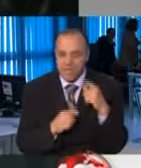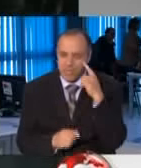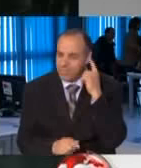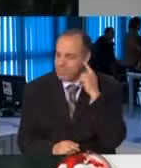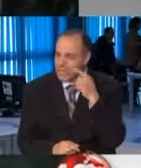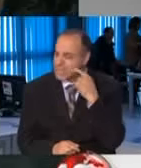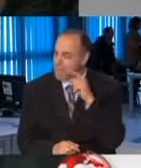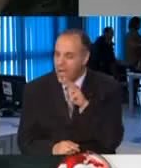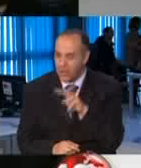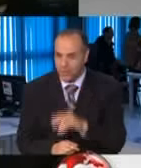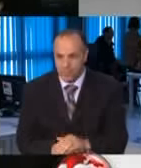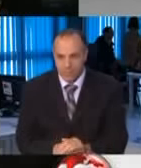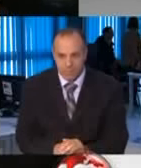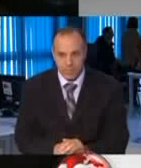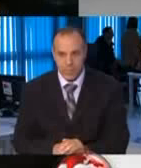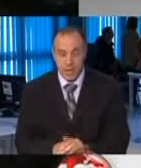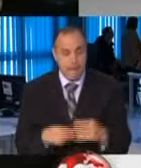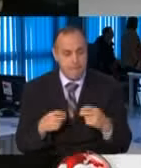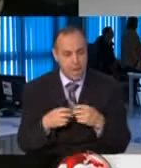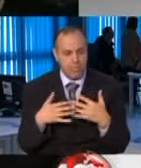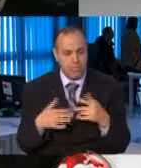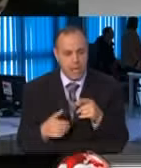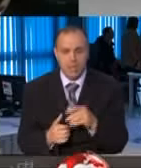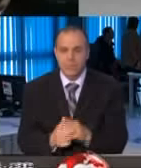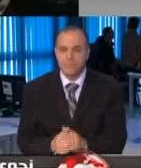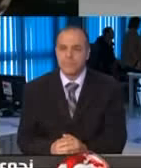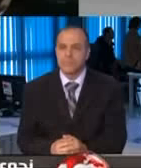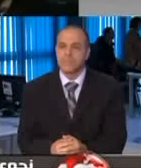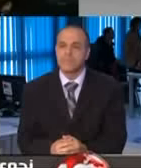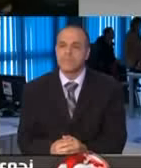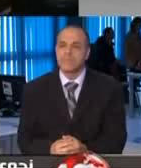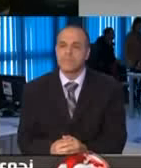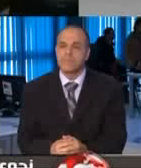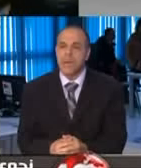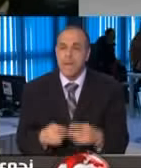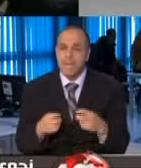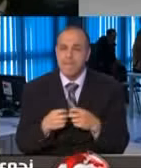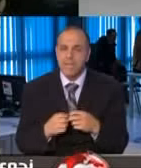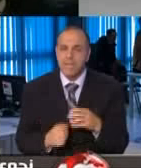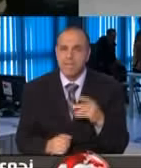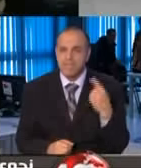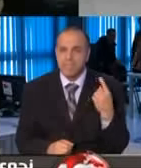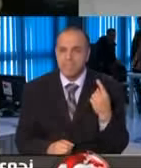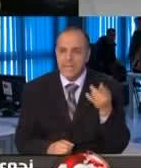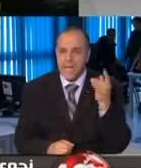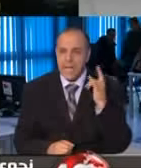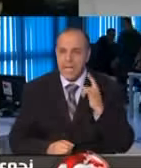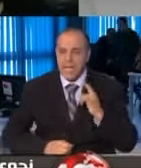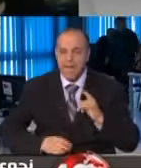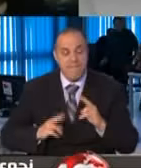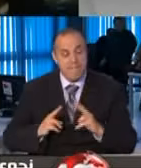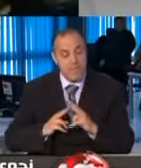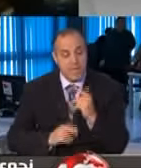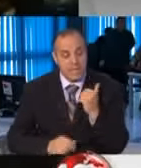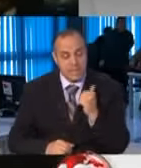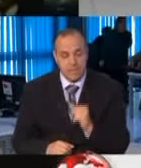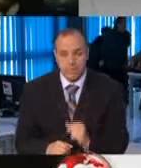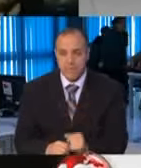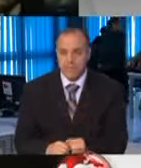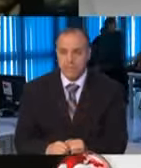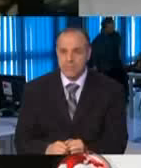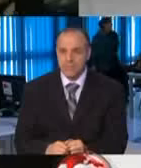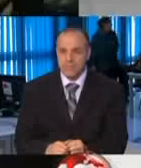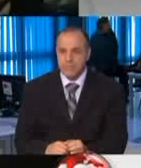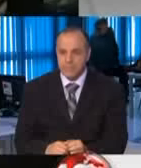سمعية وبصرية. تعمل المعرض هذايا في المتحف القومي للتاريخ الطبيعي بباريس، تعمل